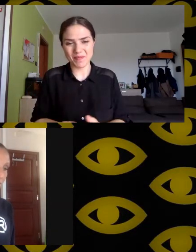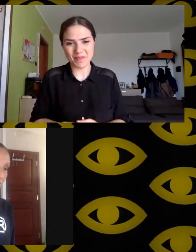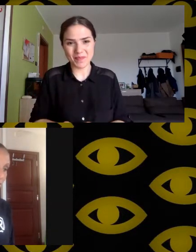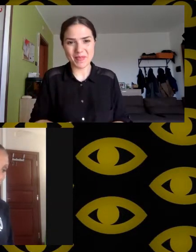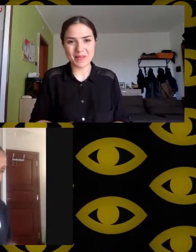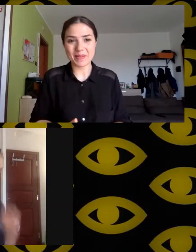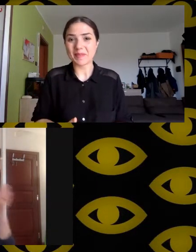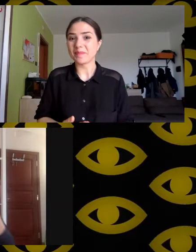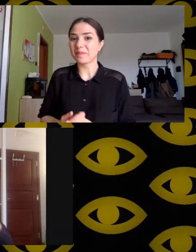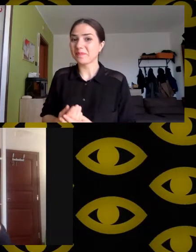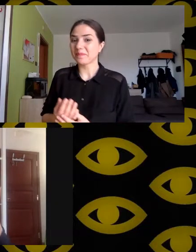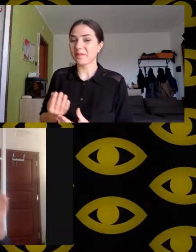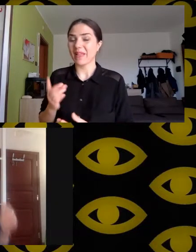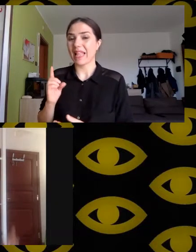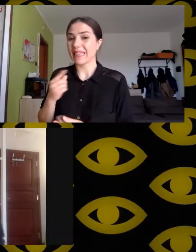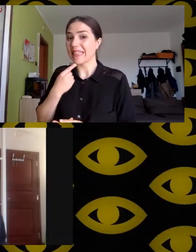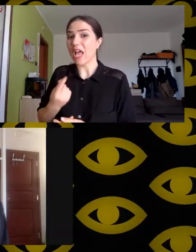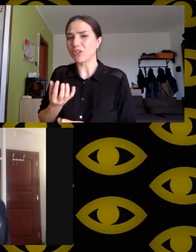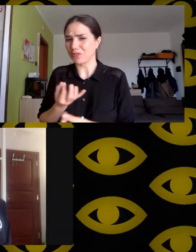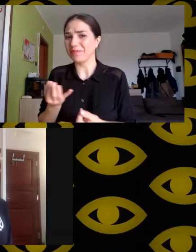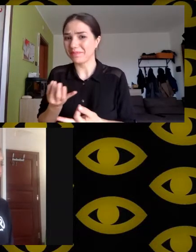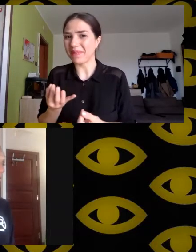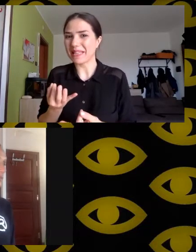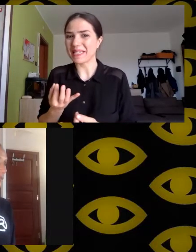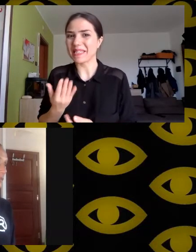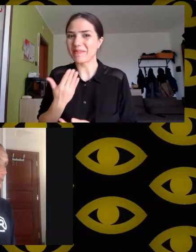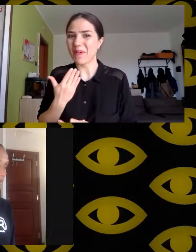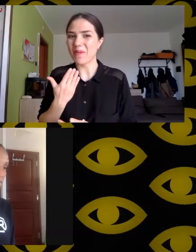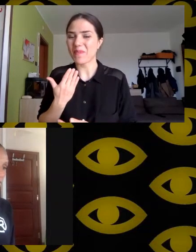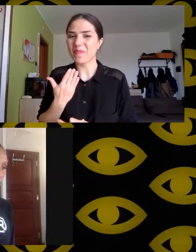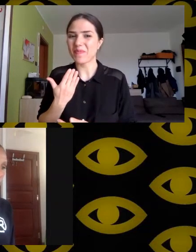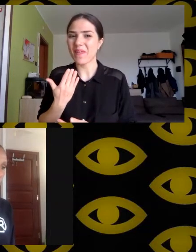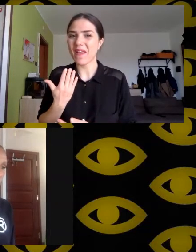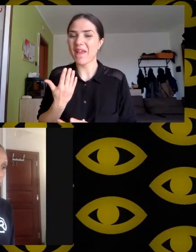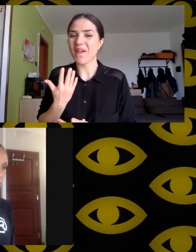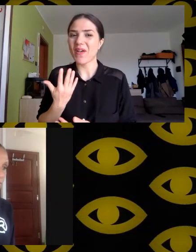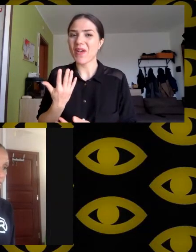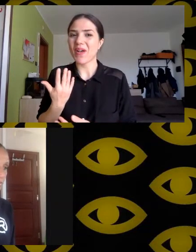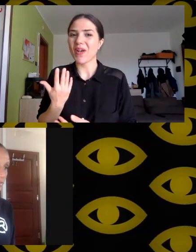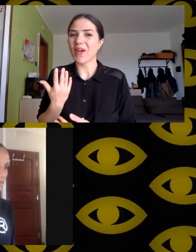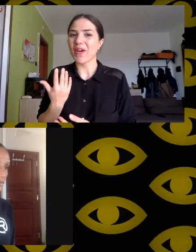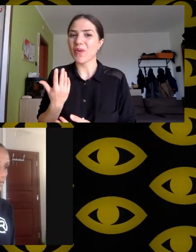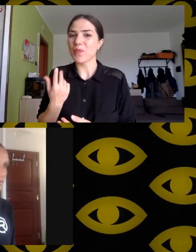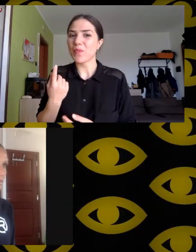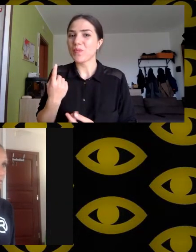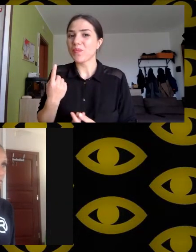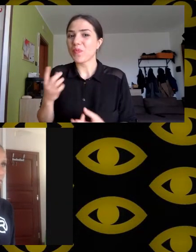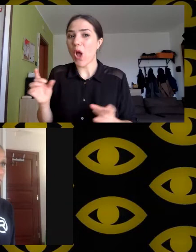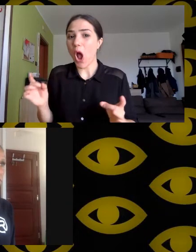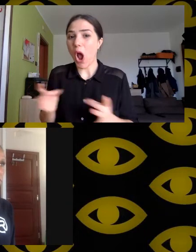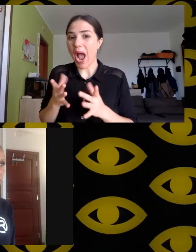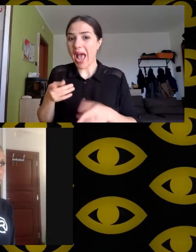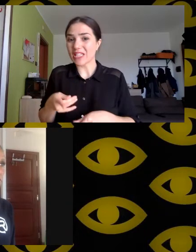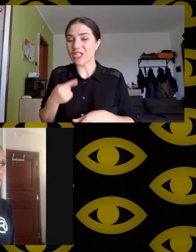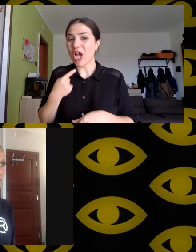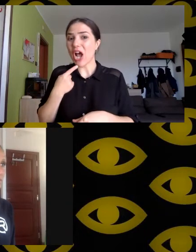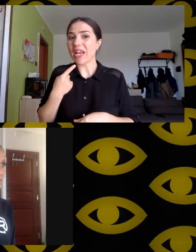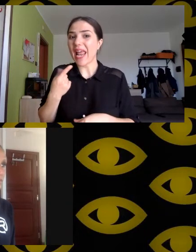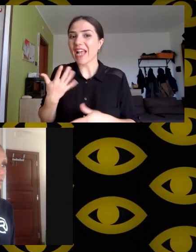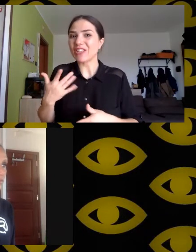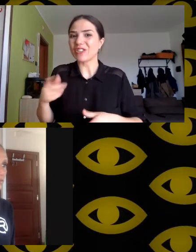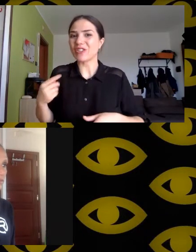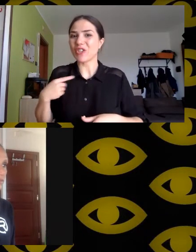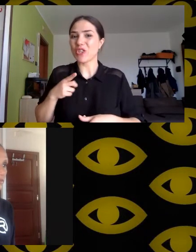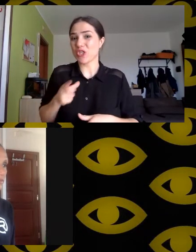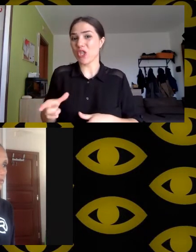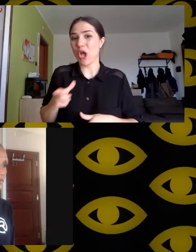Benissimo, ma posso anche dire in questa occasione che ci stiamo sicuramente dando la mano senza saperlo già da un po',